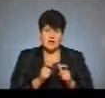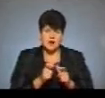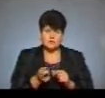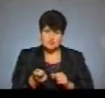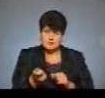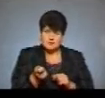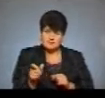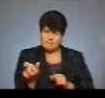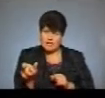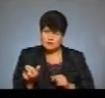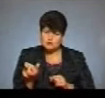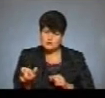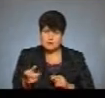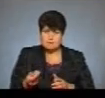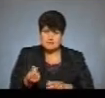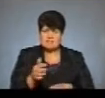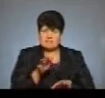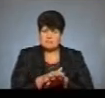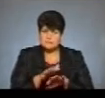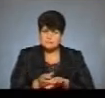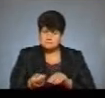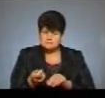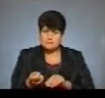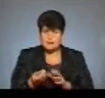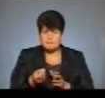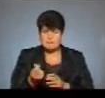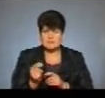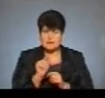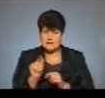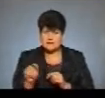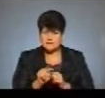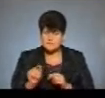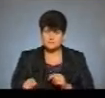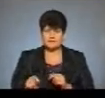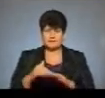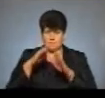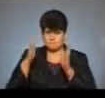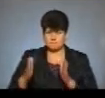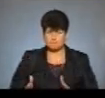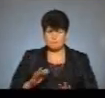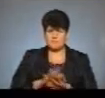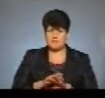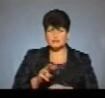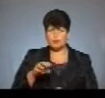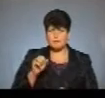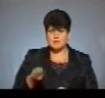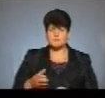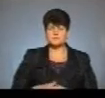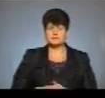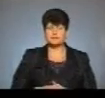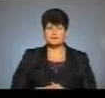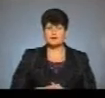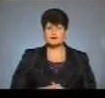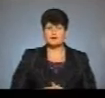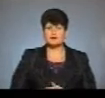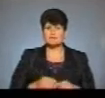в банкомат, вчать їх проплату робити вже безпосередньо по різних додатках в